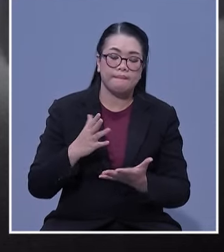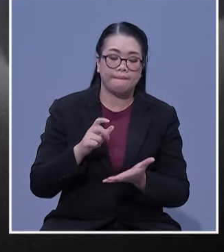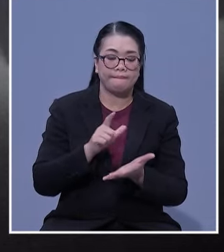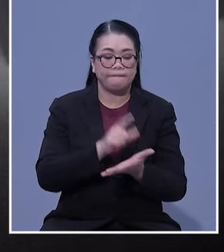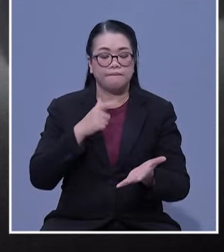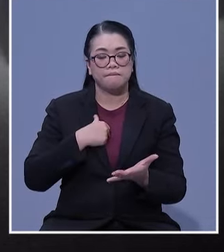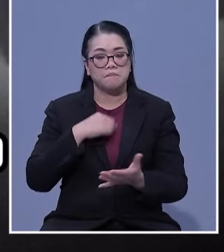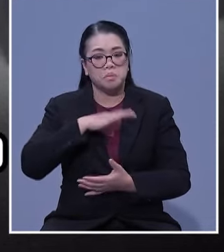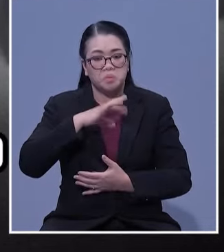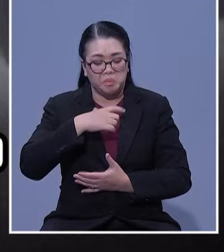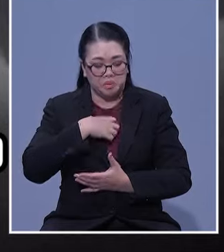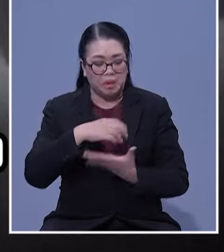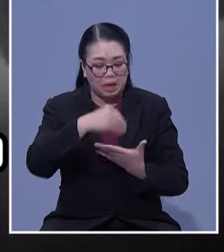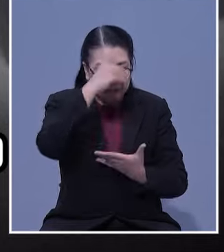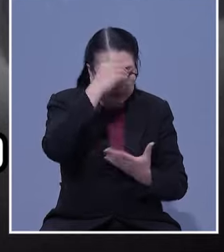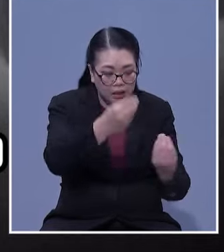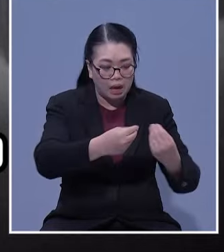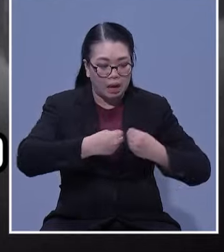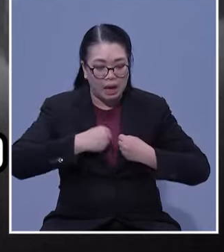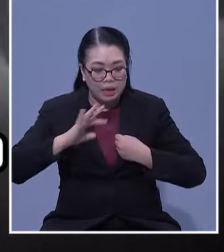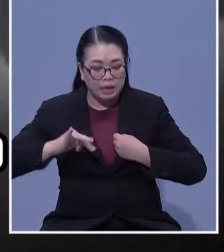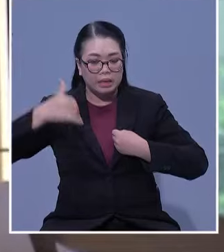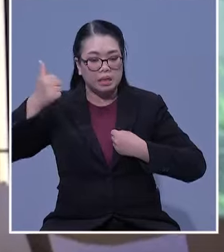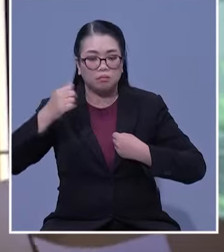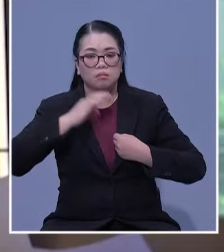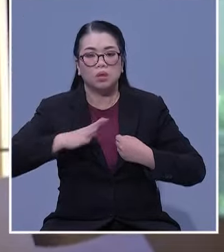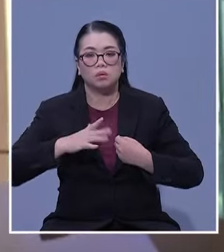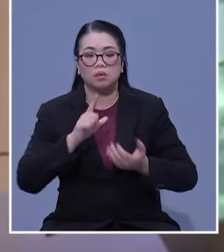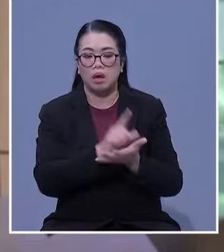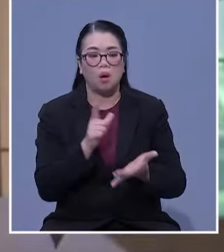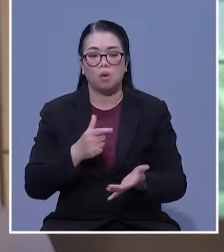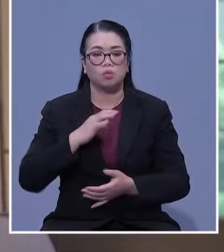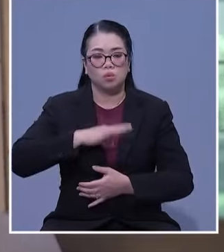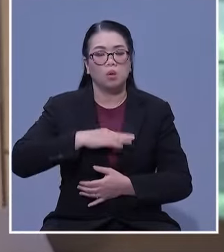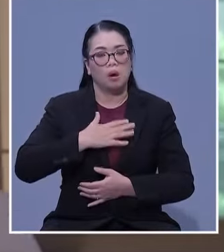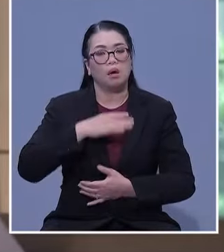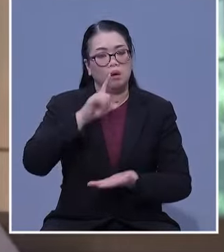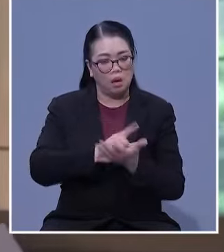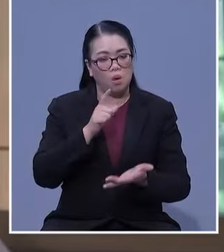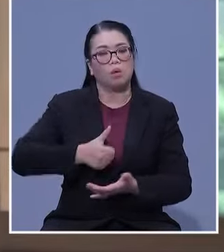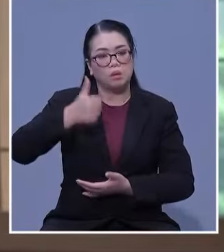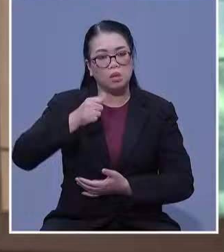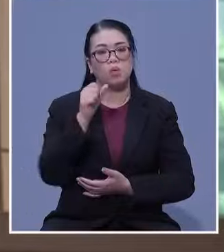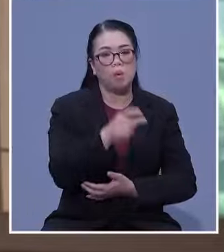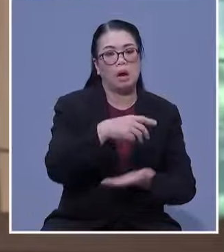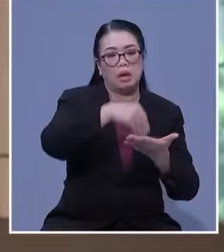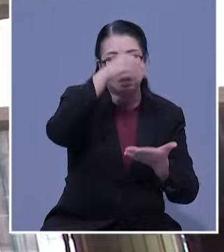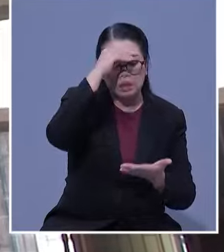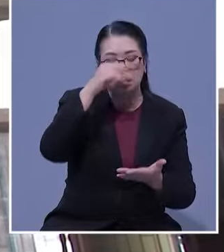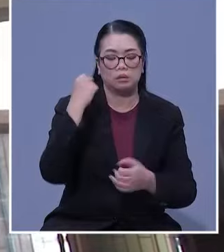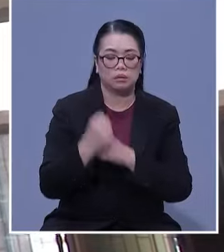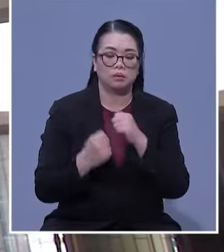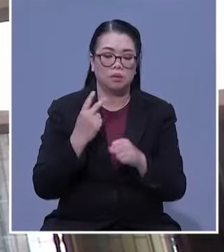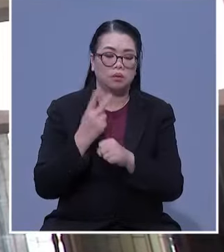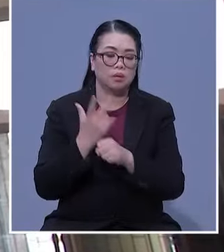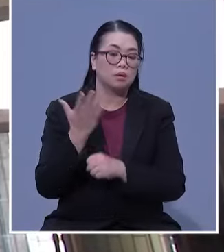นะครับว่าการศึกษาจะทำให้เขาดีขึ้นได้ยังไงซึ่งคุณสมพงษ์ก็บอกต่อไปนะครับว่าช่วง 2-3ปีที่ผ่าน